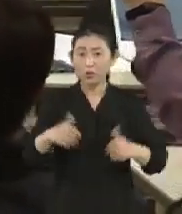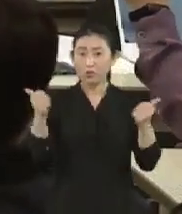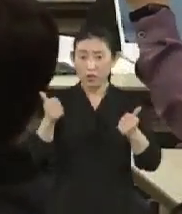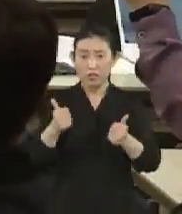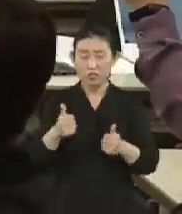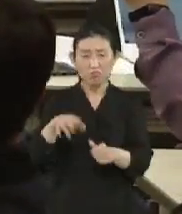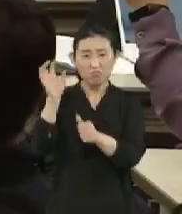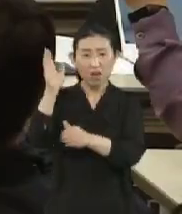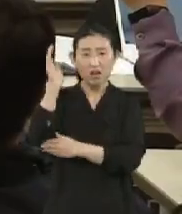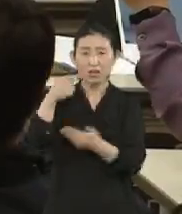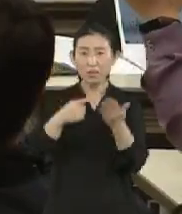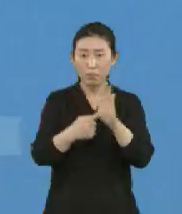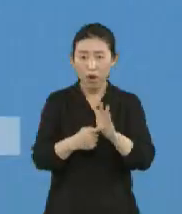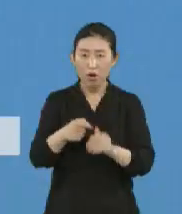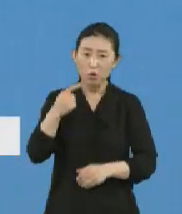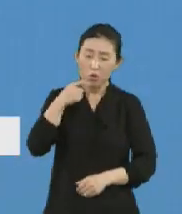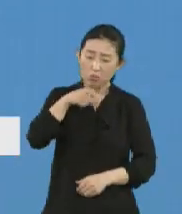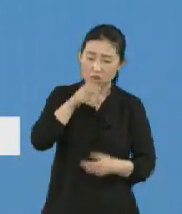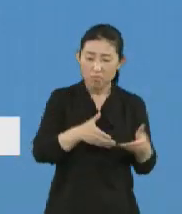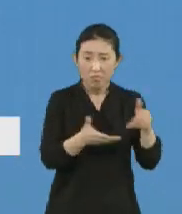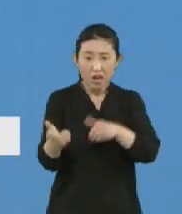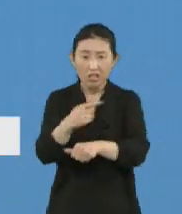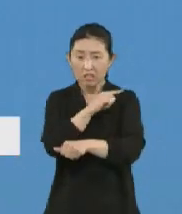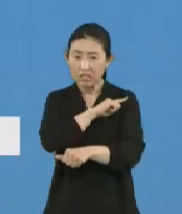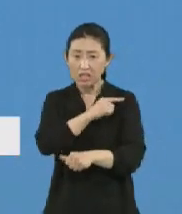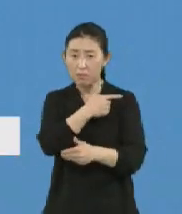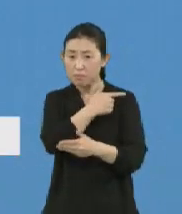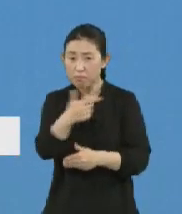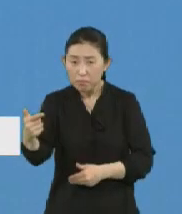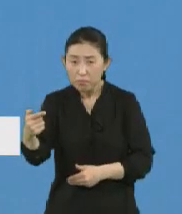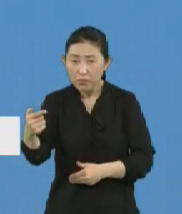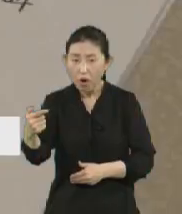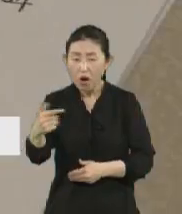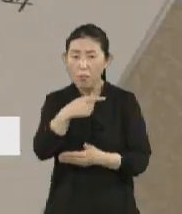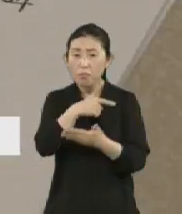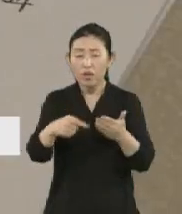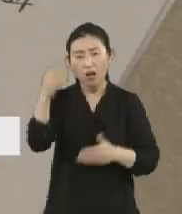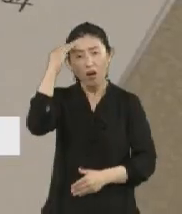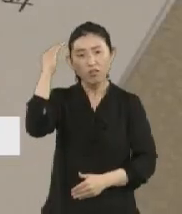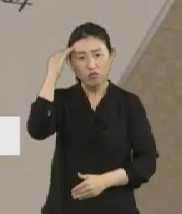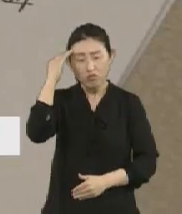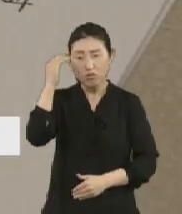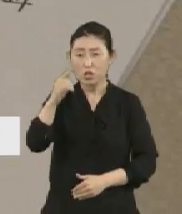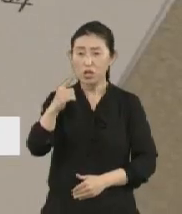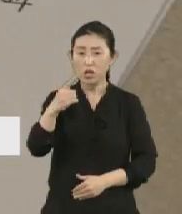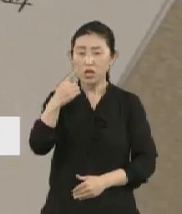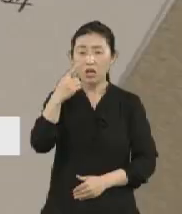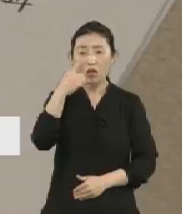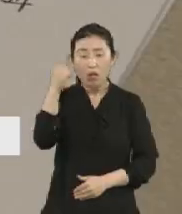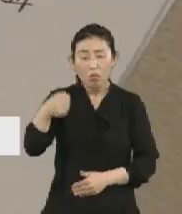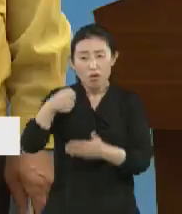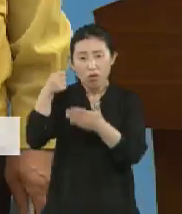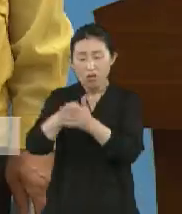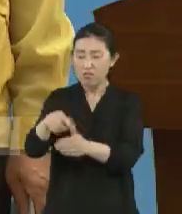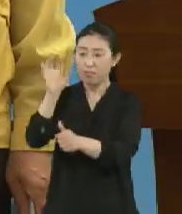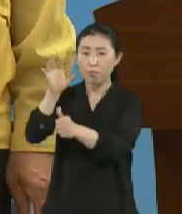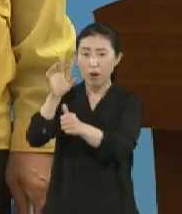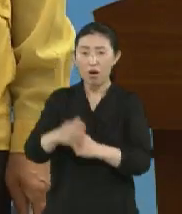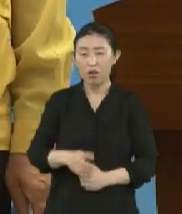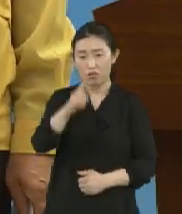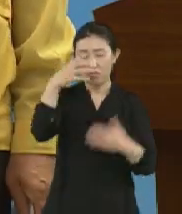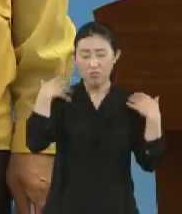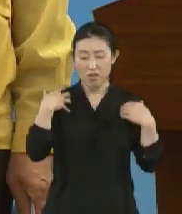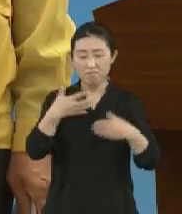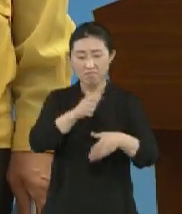규탄 성명을 통해 오염수 방류로 인한 가장 큰 피해는 우리나라가 입을 것이라며 일본의 결정을 비난하고 우리 정부에는